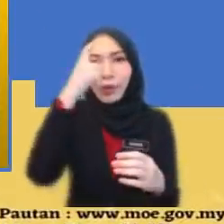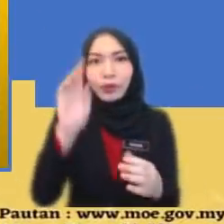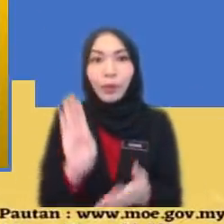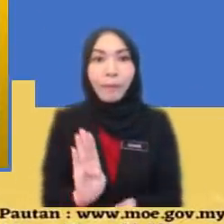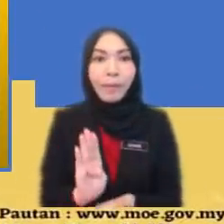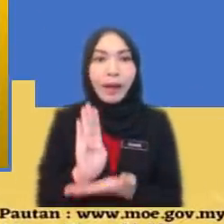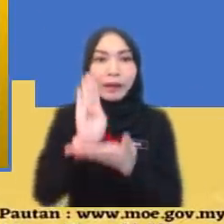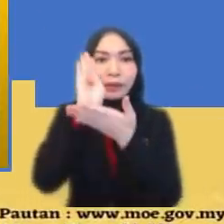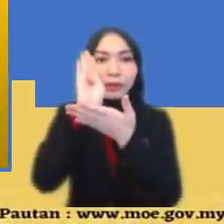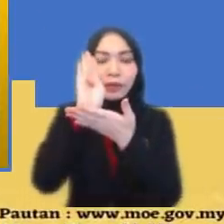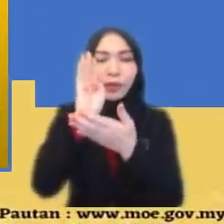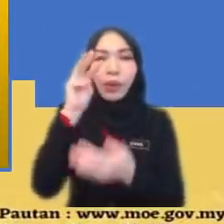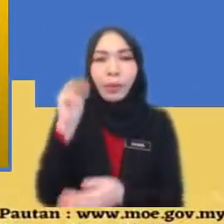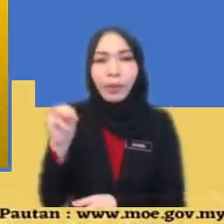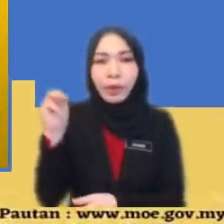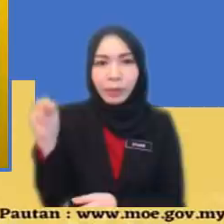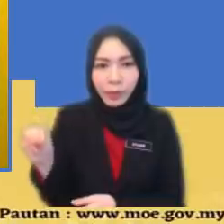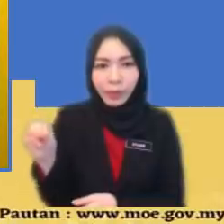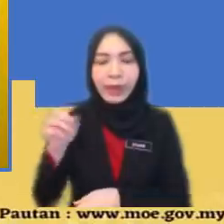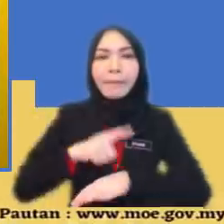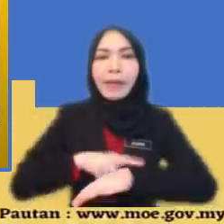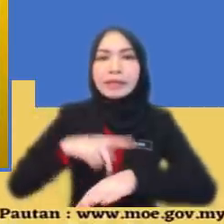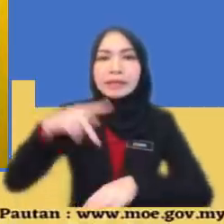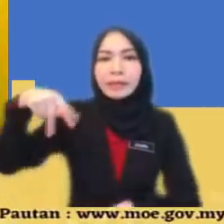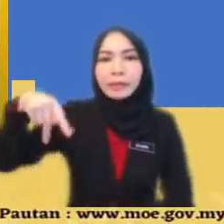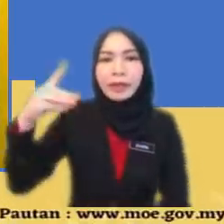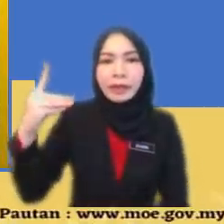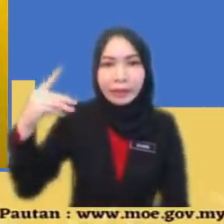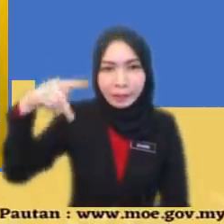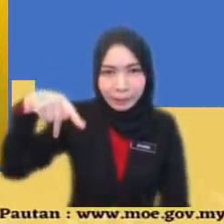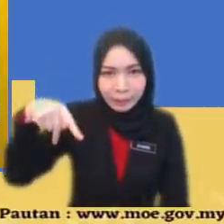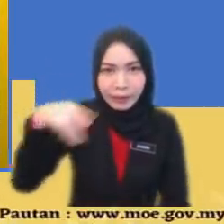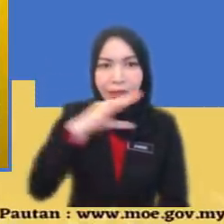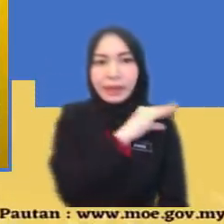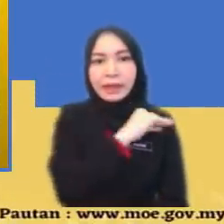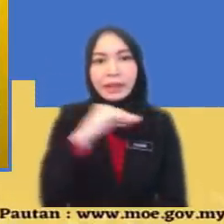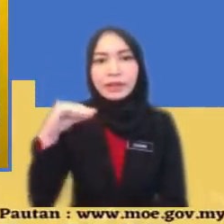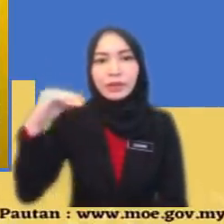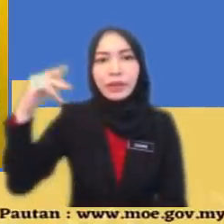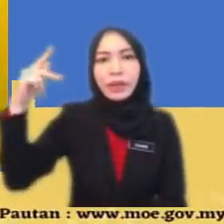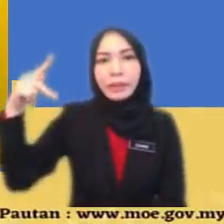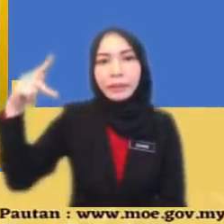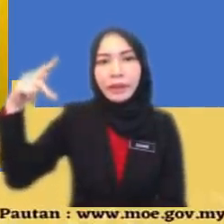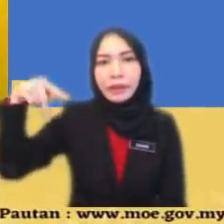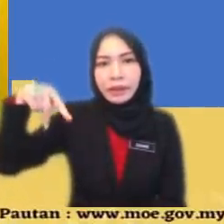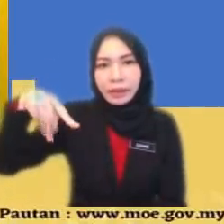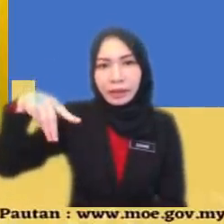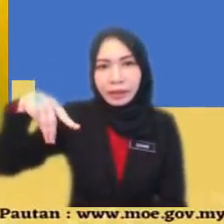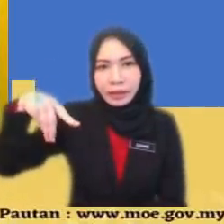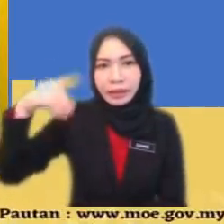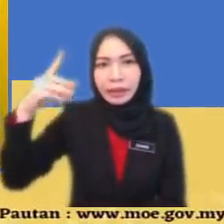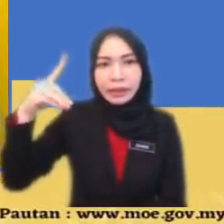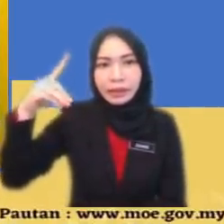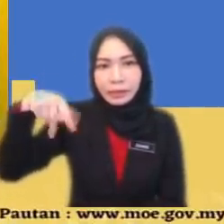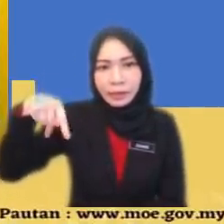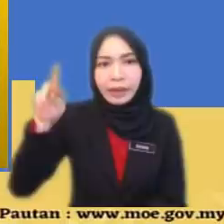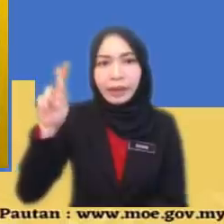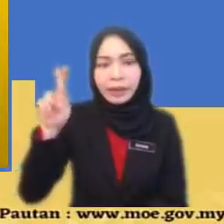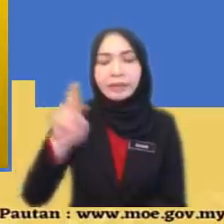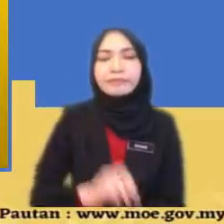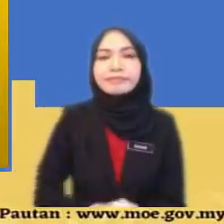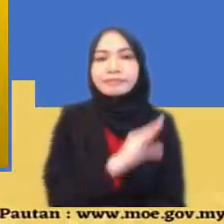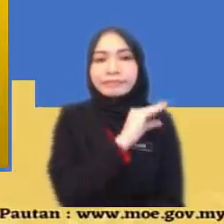semasa pelaksanaan IDP atau PPAT antaranya ialah dengan mengadakan strategi pengukuhan dan